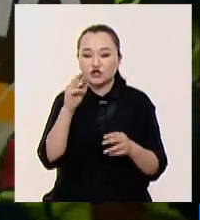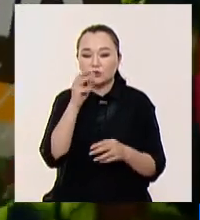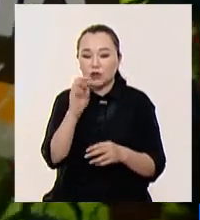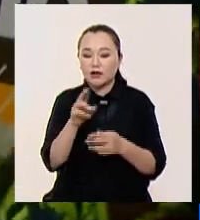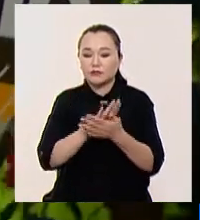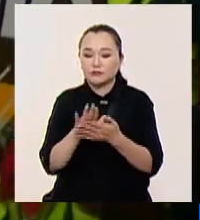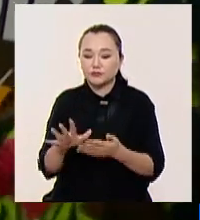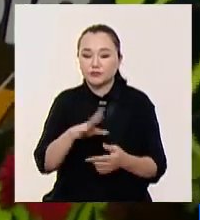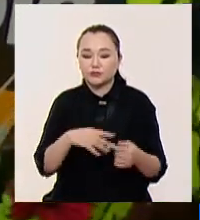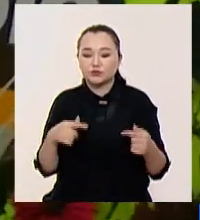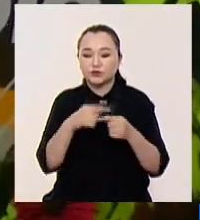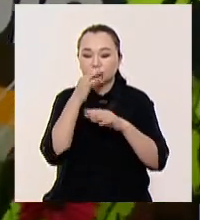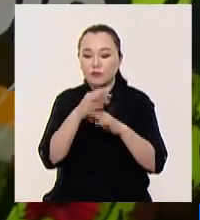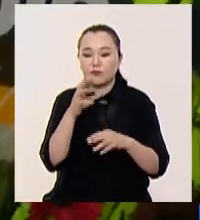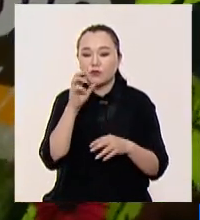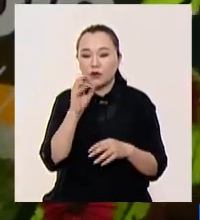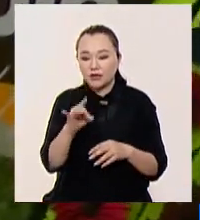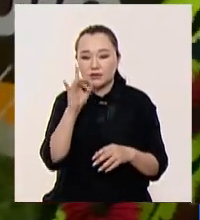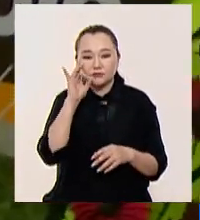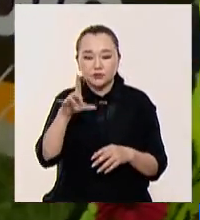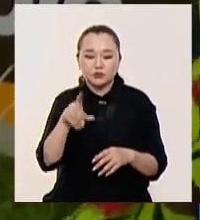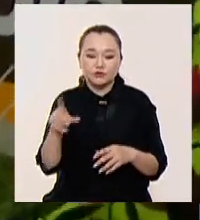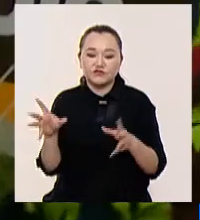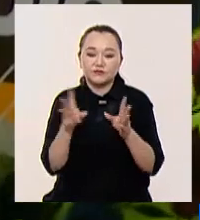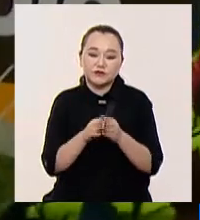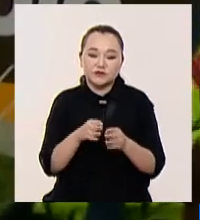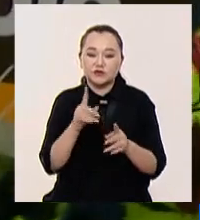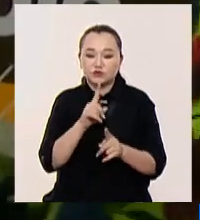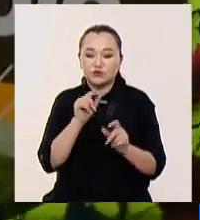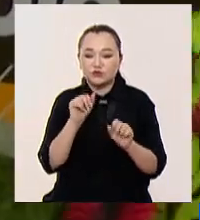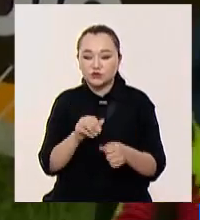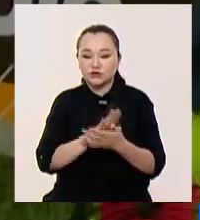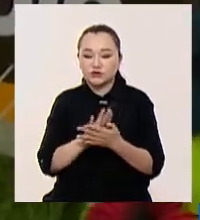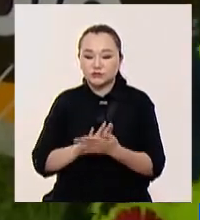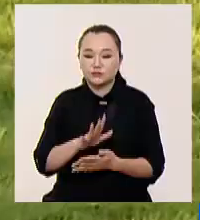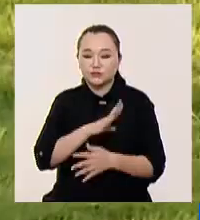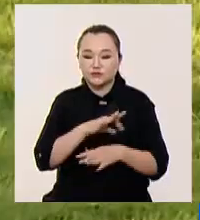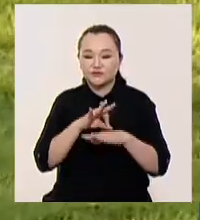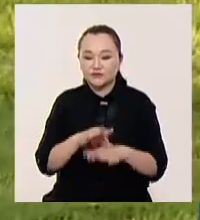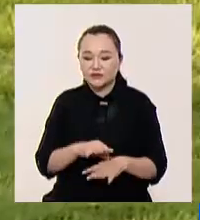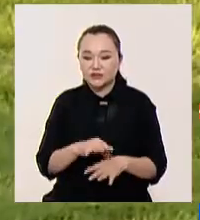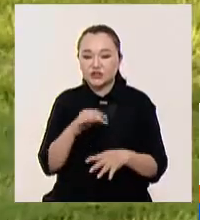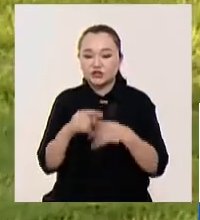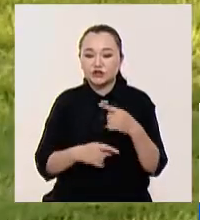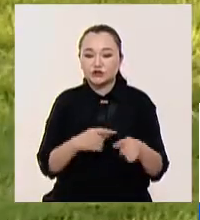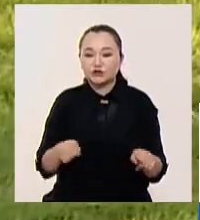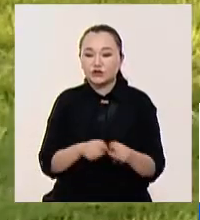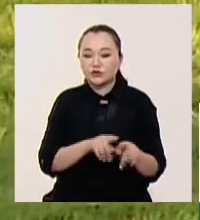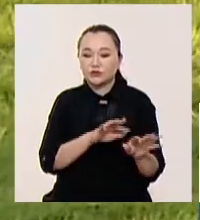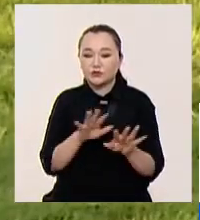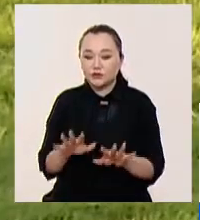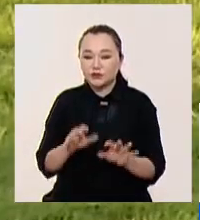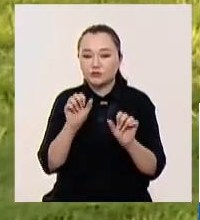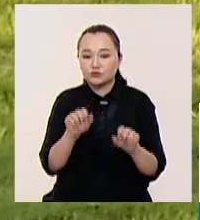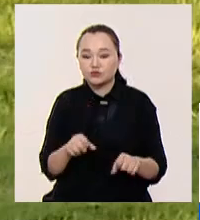тазаладық. Нақтырақ айтсам, блогерлер және жұлдыздармен бірге шамамыз жеткенше тазалық жүргіздік. Дәл осындай шаралар арқылы